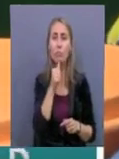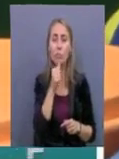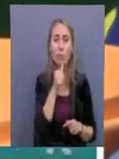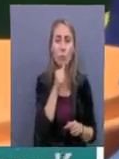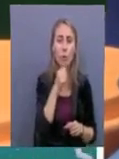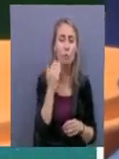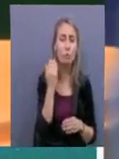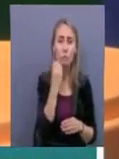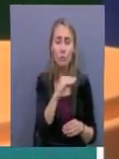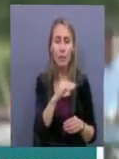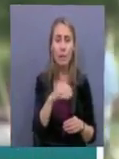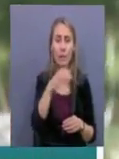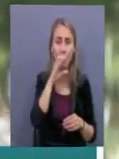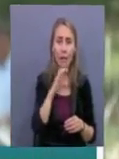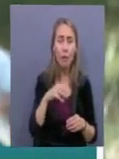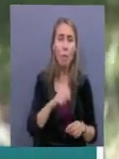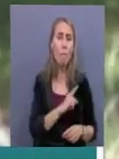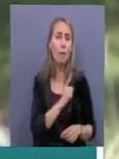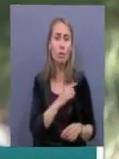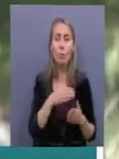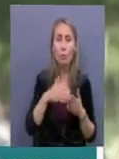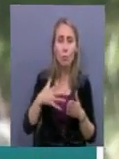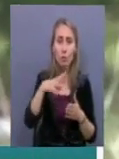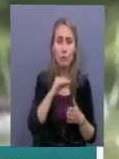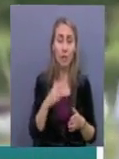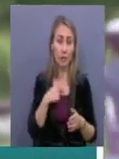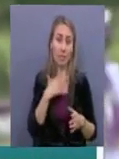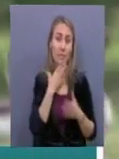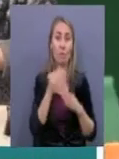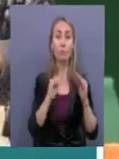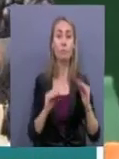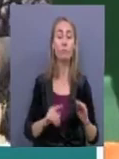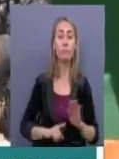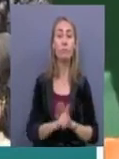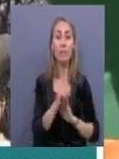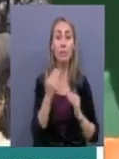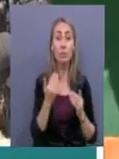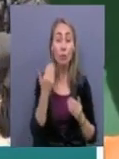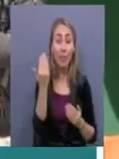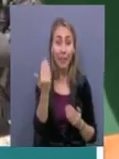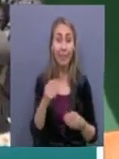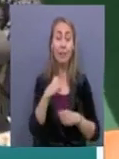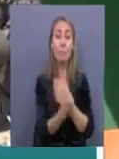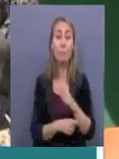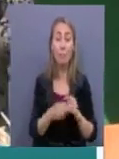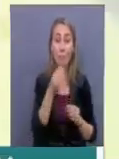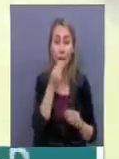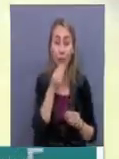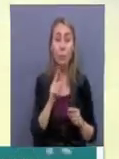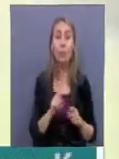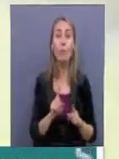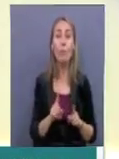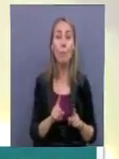әдістері пайда болған. Бүгінде олардың өнімі Ақмола облысынан тыс жерлерде де танымалдылыққа ие. Және бұл олардың Қымыз Фест фестиваліне